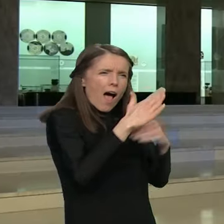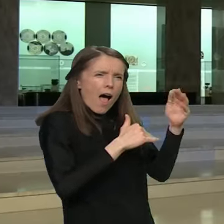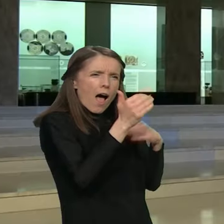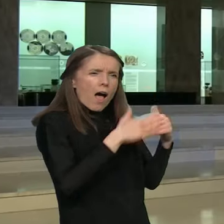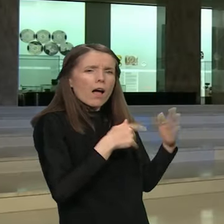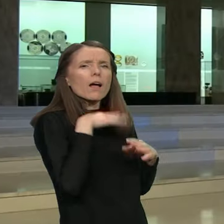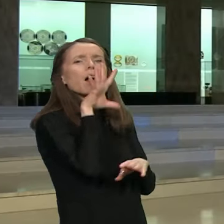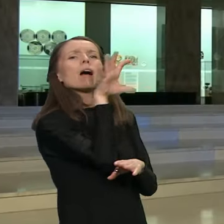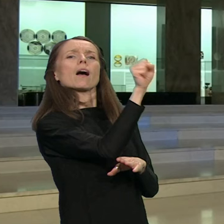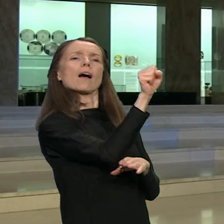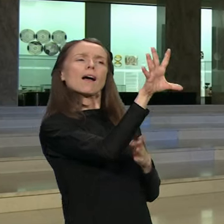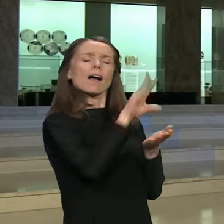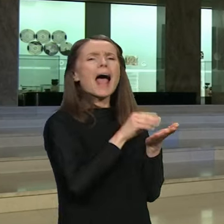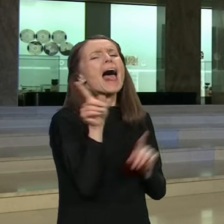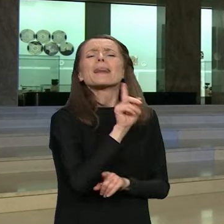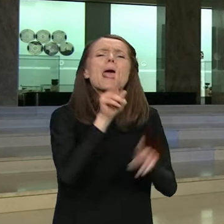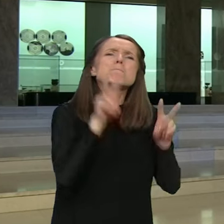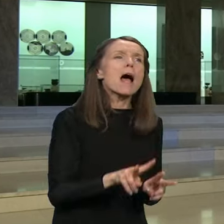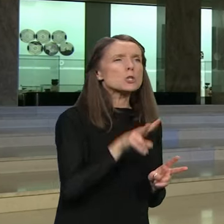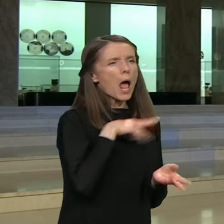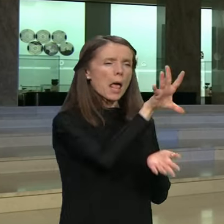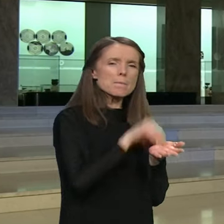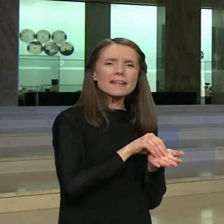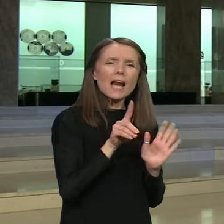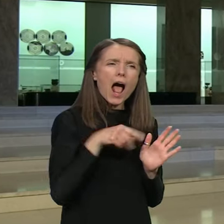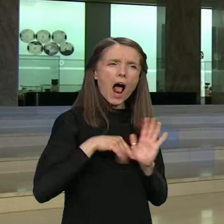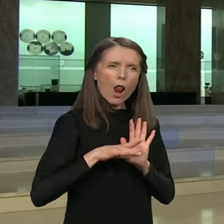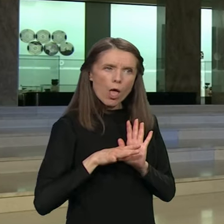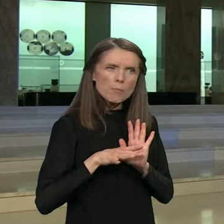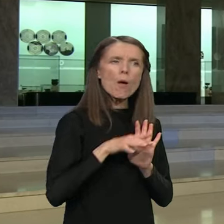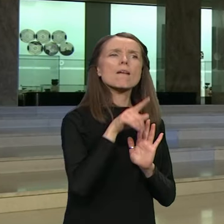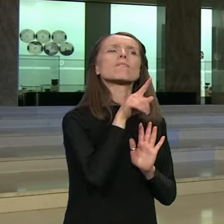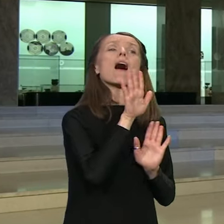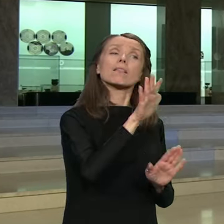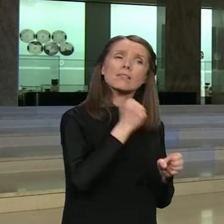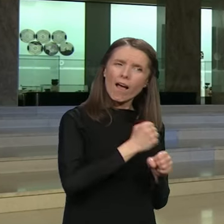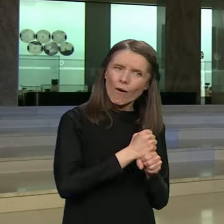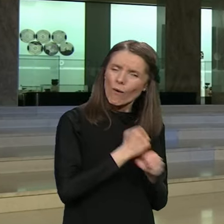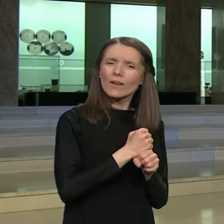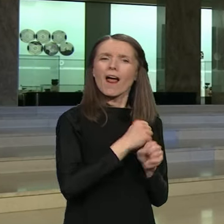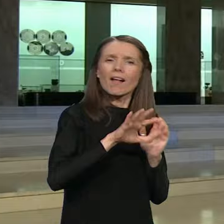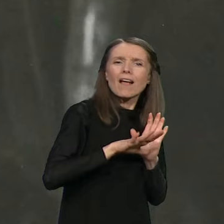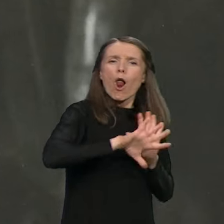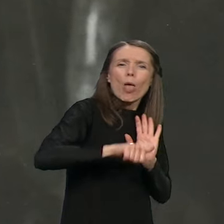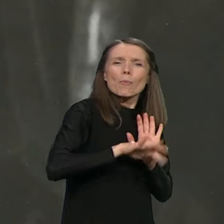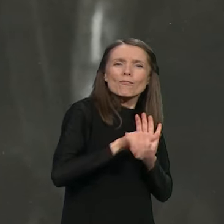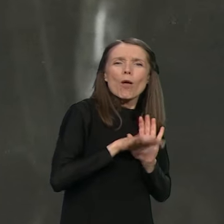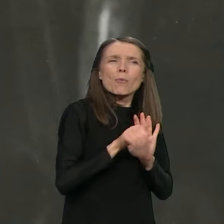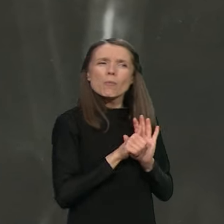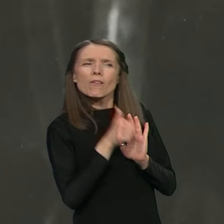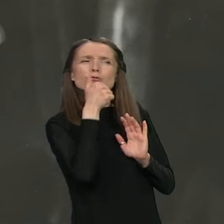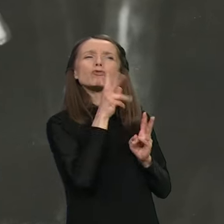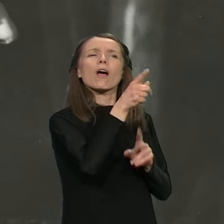rade. Ne mogu da kažem da smo ih imitirali, ali krali smo. Krali smo ovako neke nijanse, neke